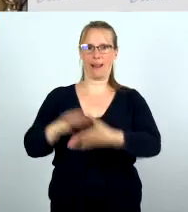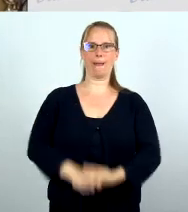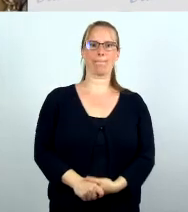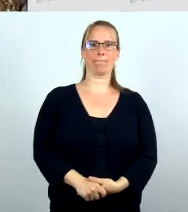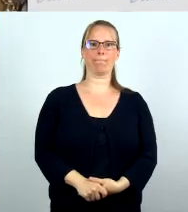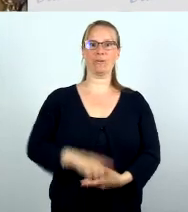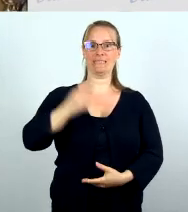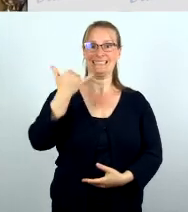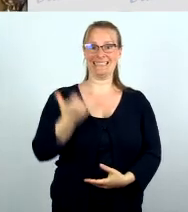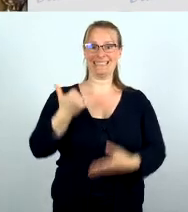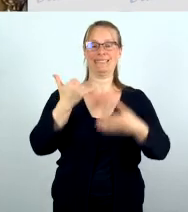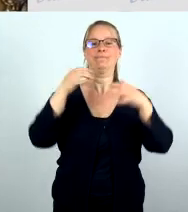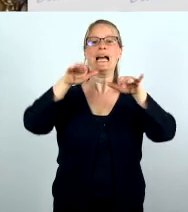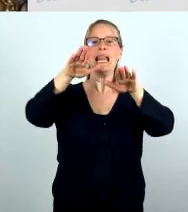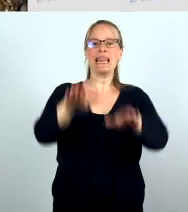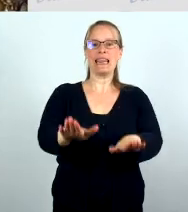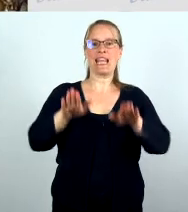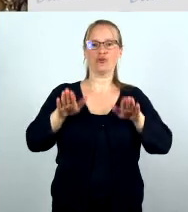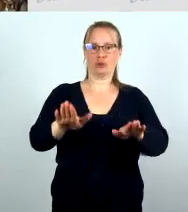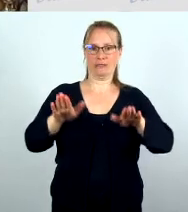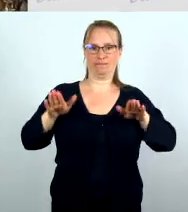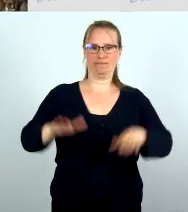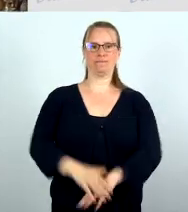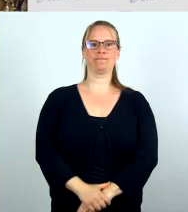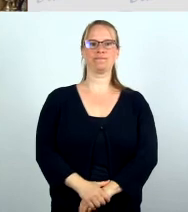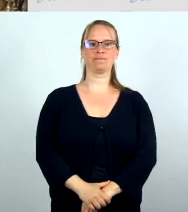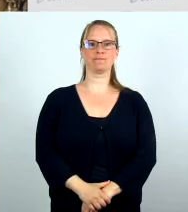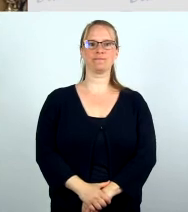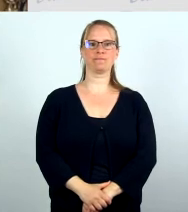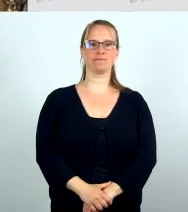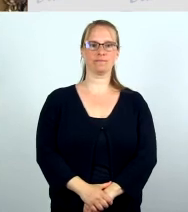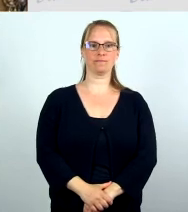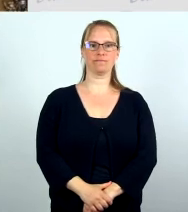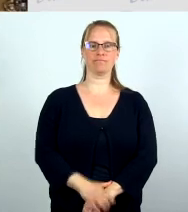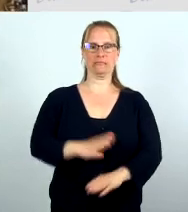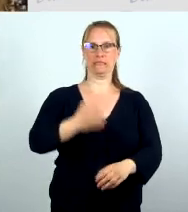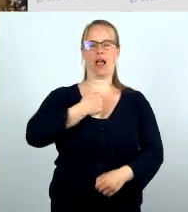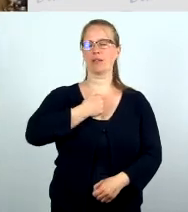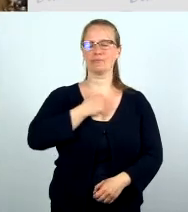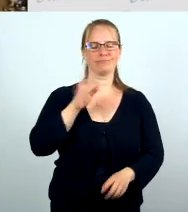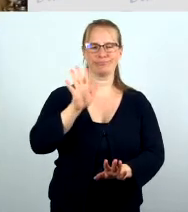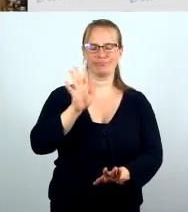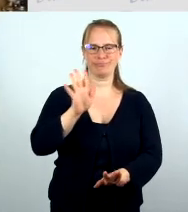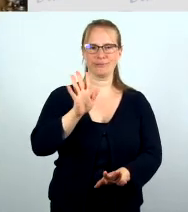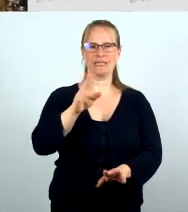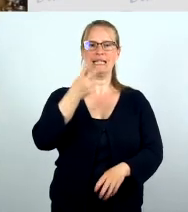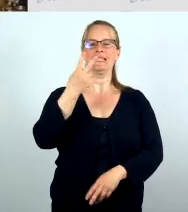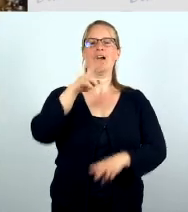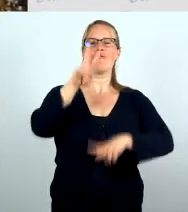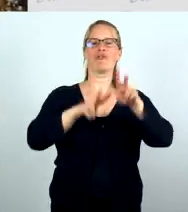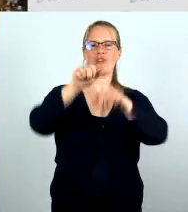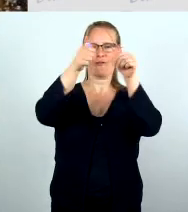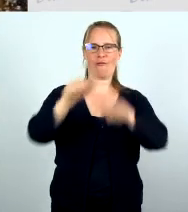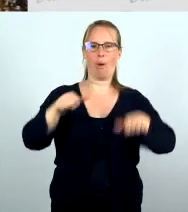die Liegestütze sind jetzt dran. Bei den Liegestützen keine Angst. Es gibt auch verschiedene Skalierungsmöglichkeiten.